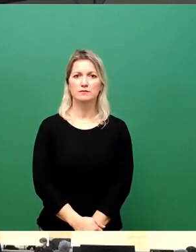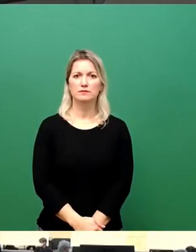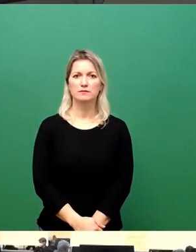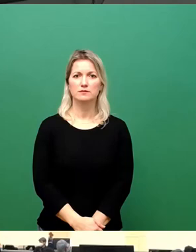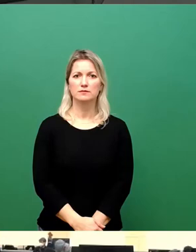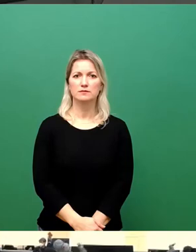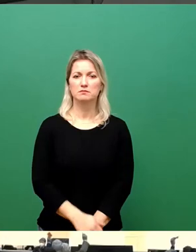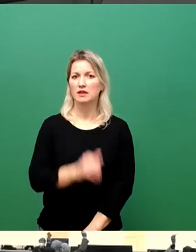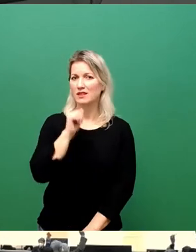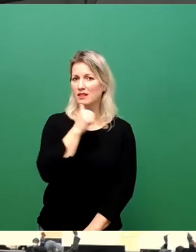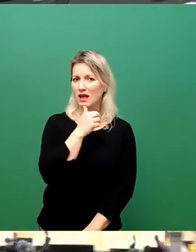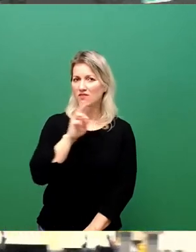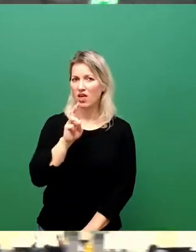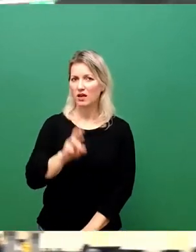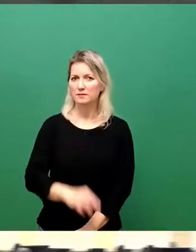Gegenstimmen?